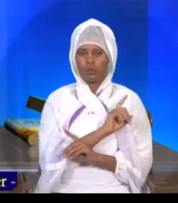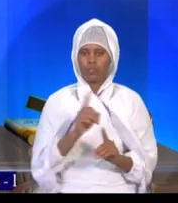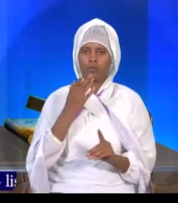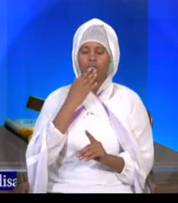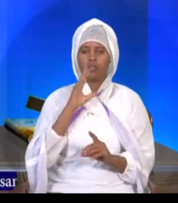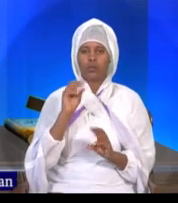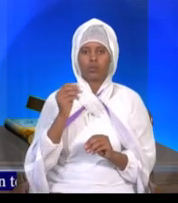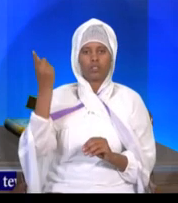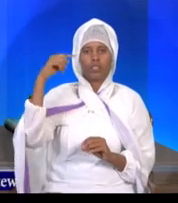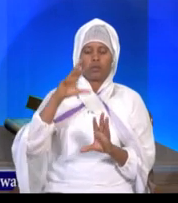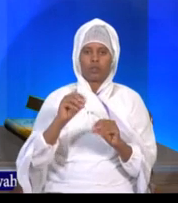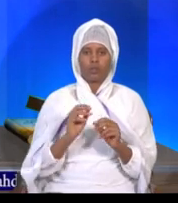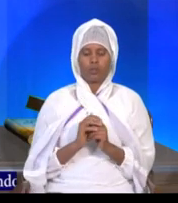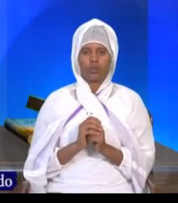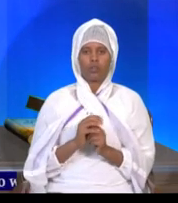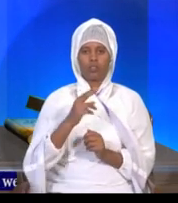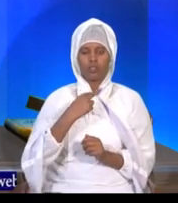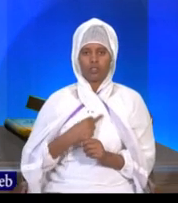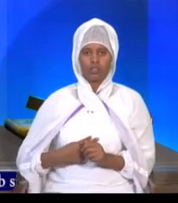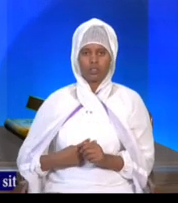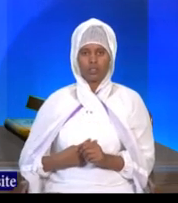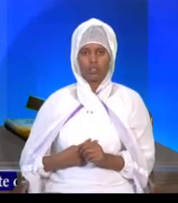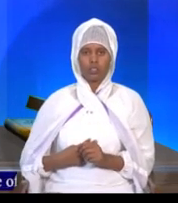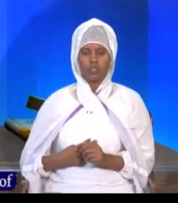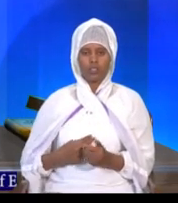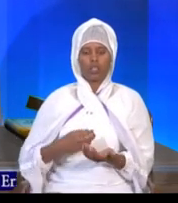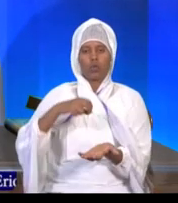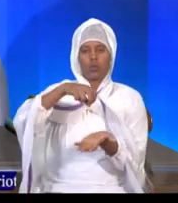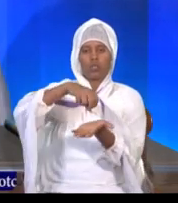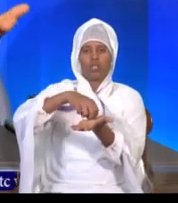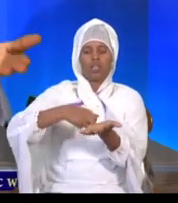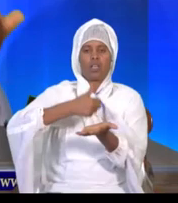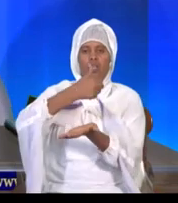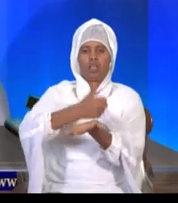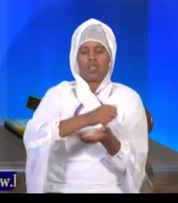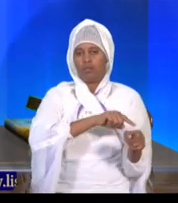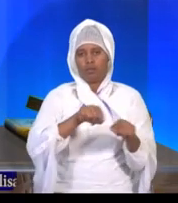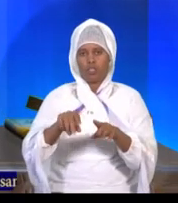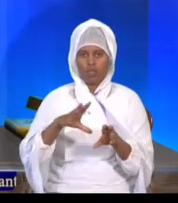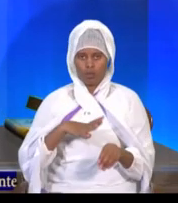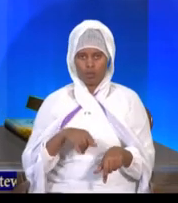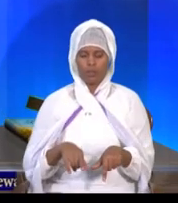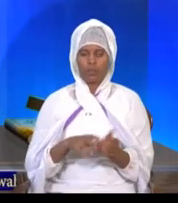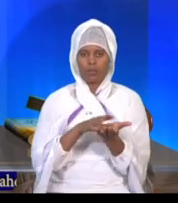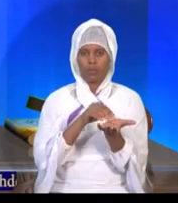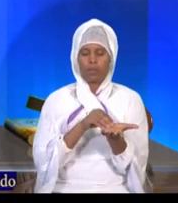أفعلون من دا زابير كوي تكهان أمباسادر ناي زابير كوي يو أو مسجد الله